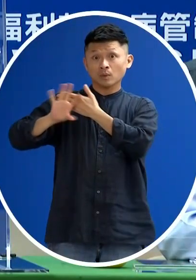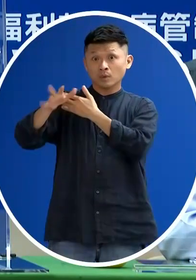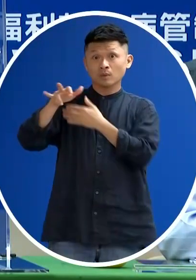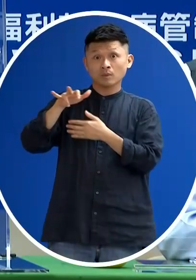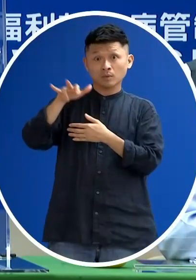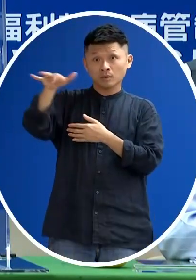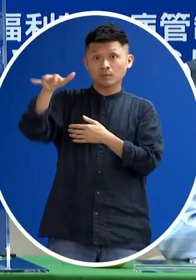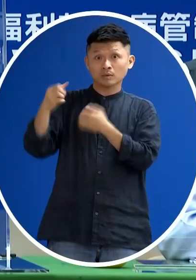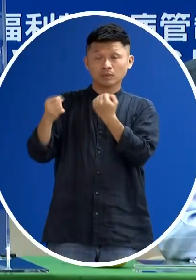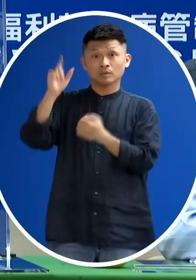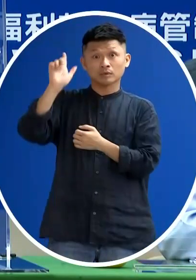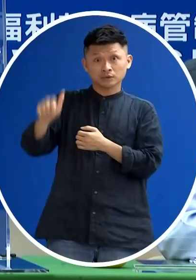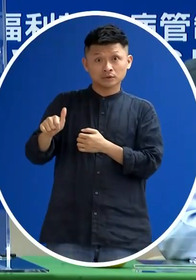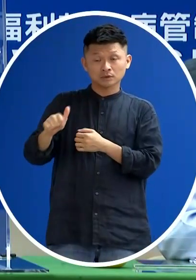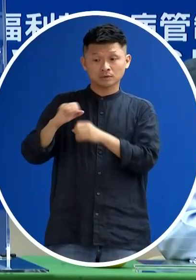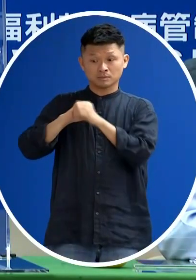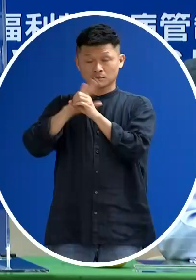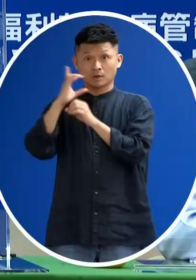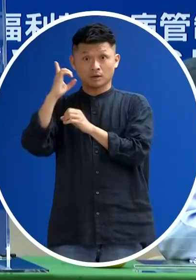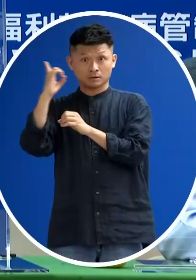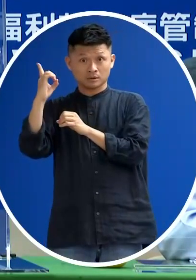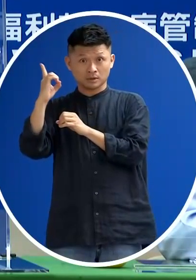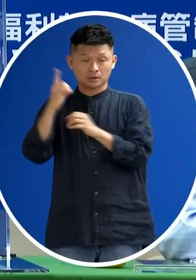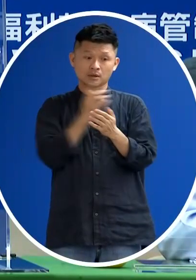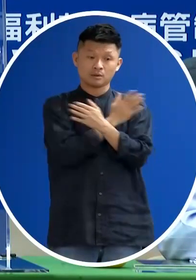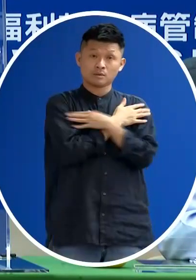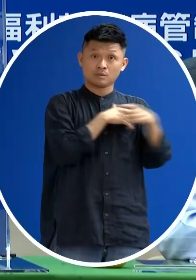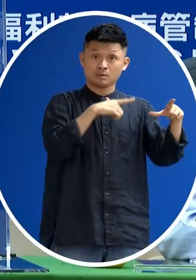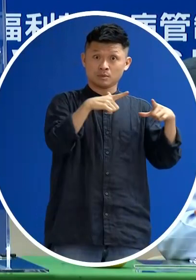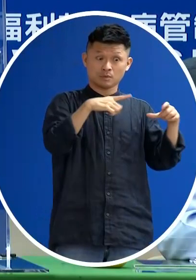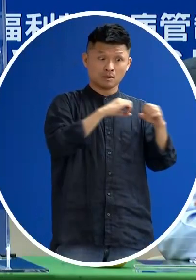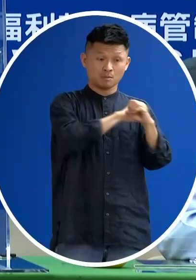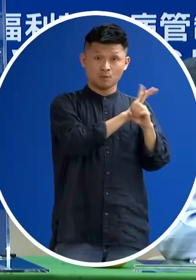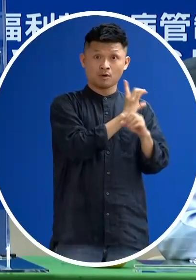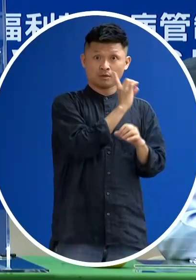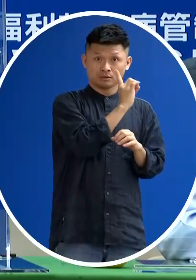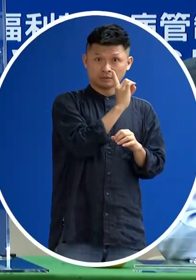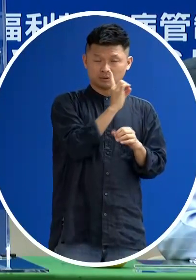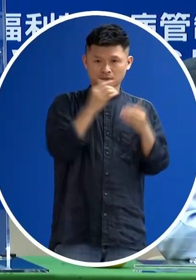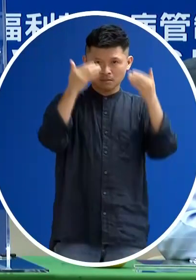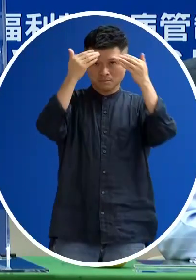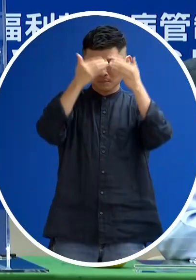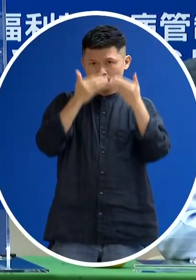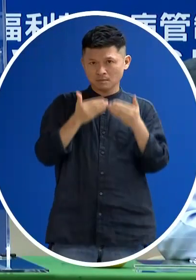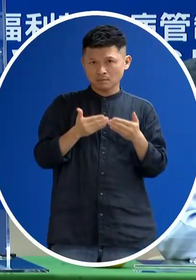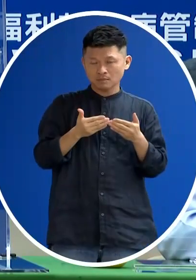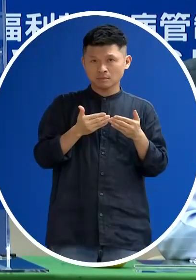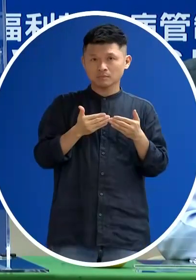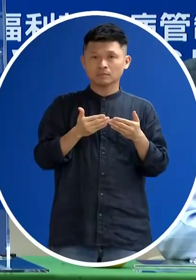空司的 Delta 跟这个我们这个幼儿园的 Delta 哈有实力的哈，